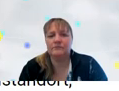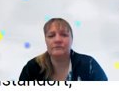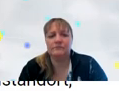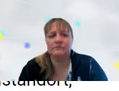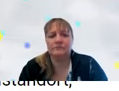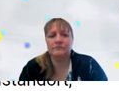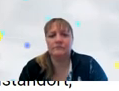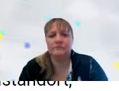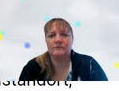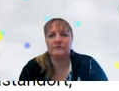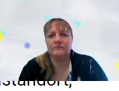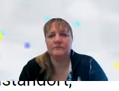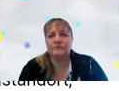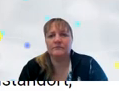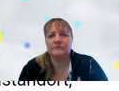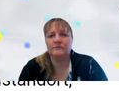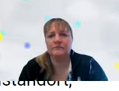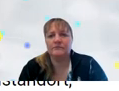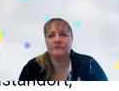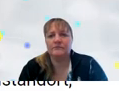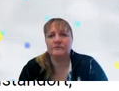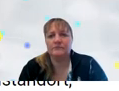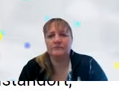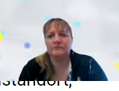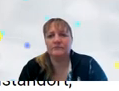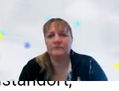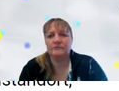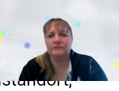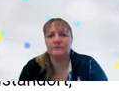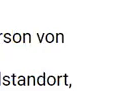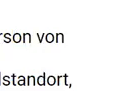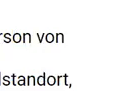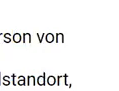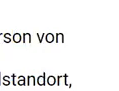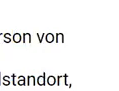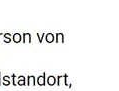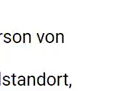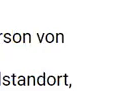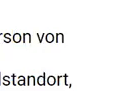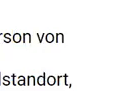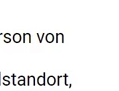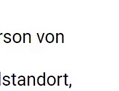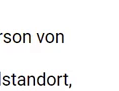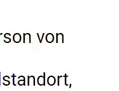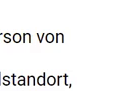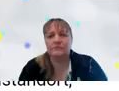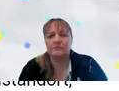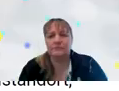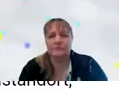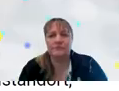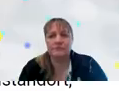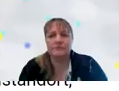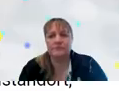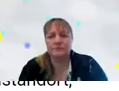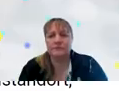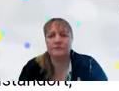hier ganz selbstverständlich als unterstützung der experten mit dabei und unterstützen das lernen mit digitalen